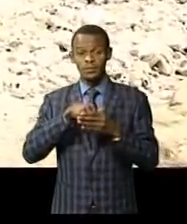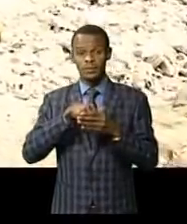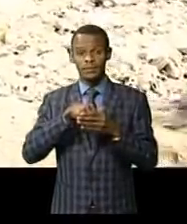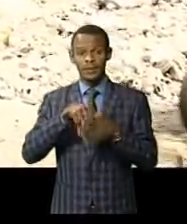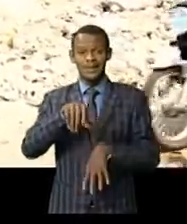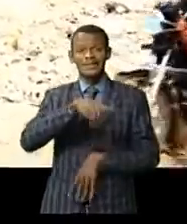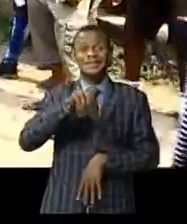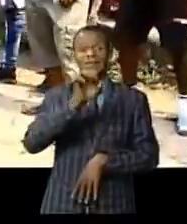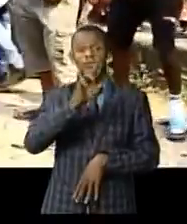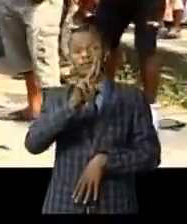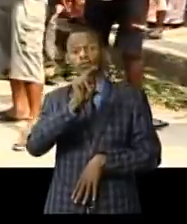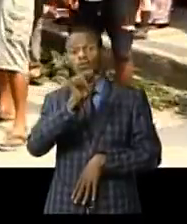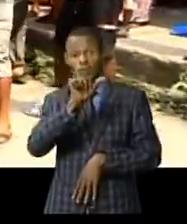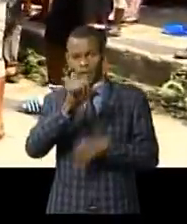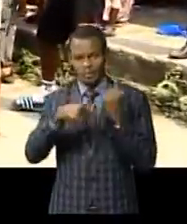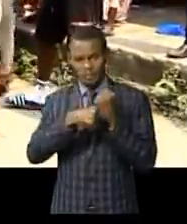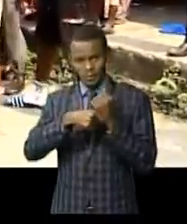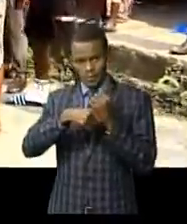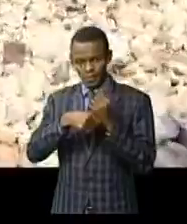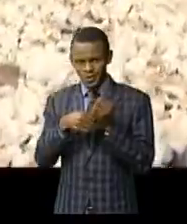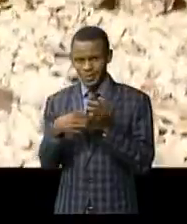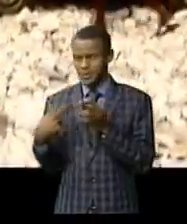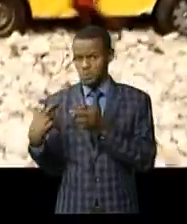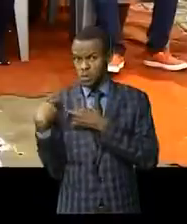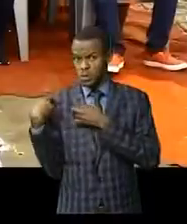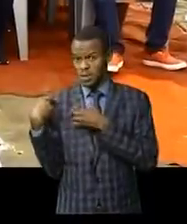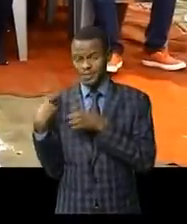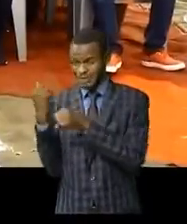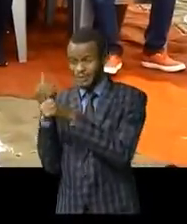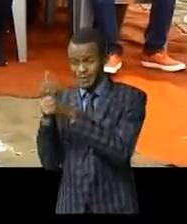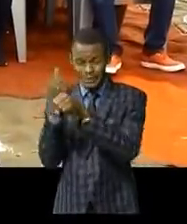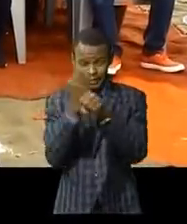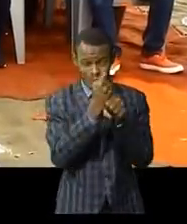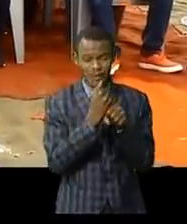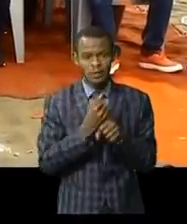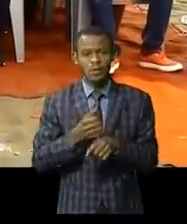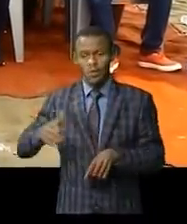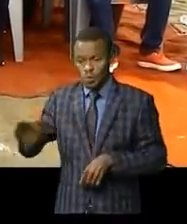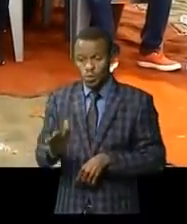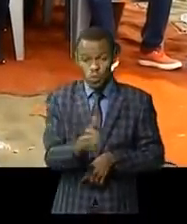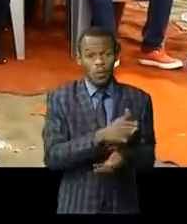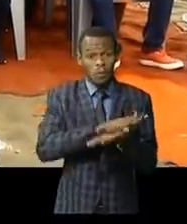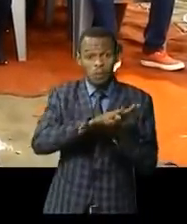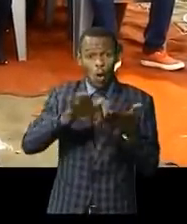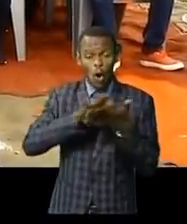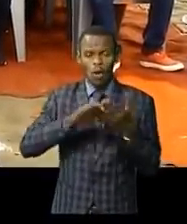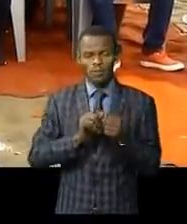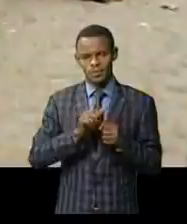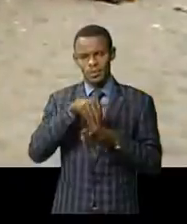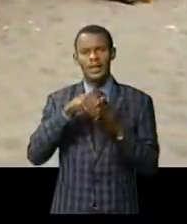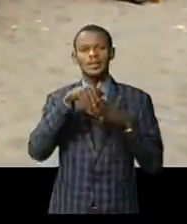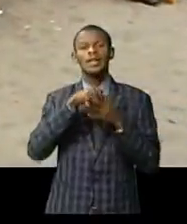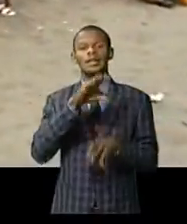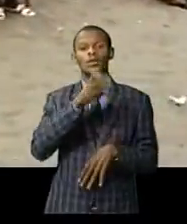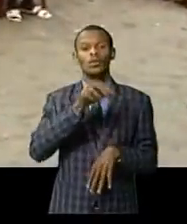son fief électoral en particulier, surtout pour avoir initié l'opération Sukola Ngiringiri, entendait assainir la commune d'Ngiringiri dans